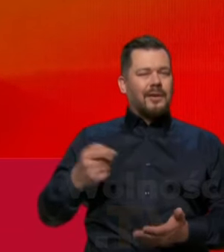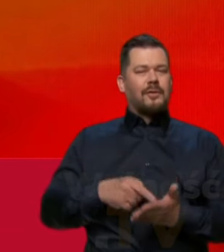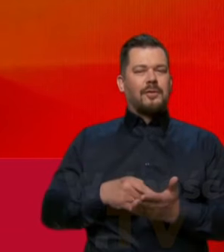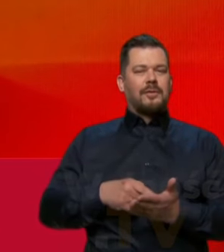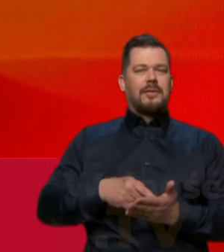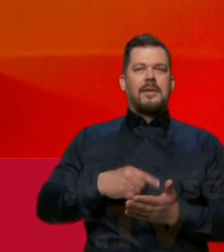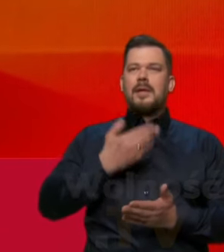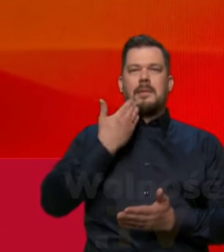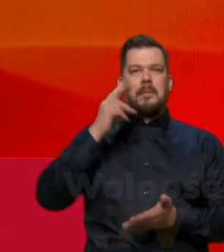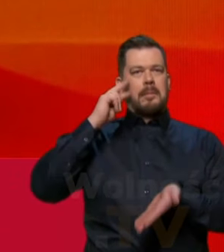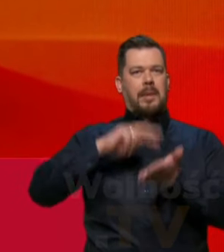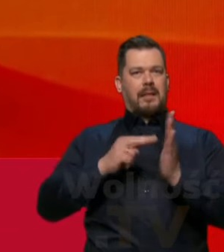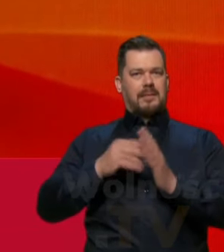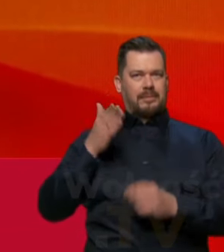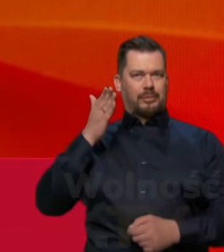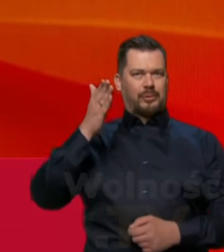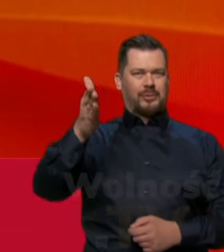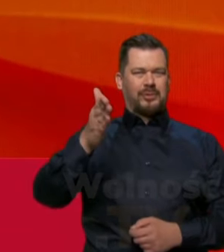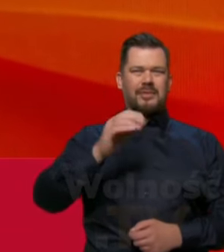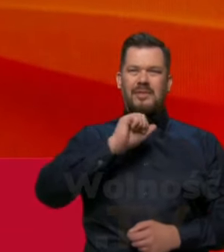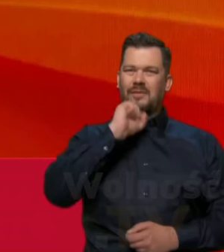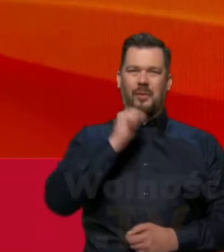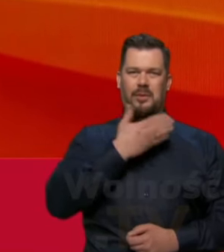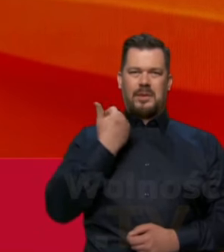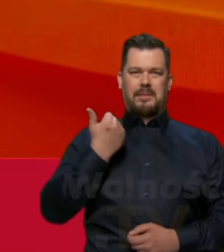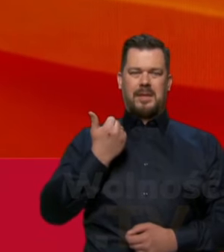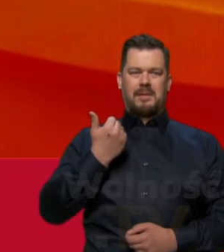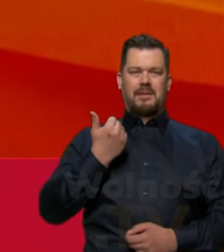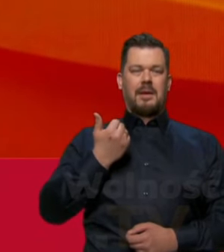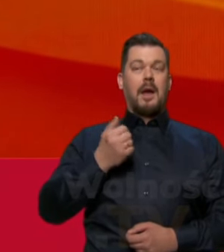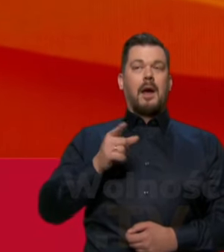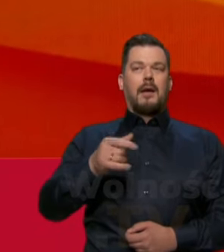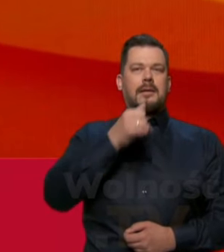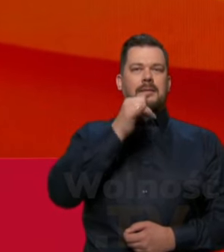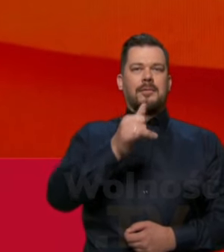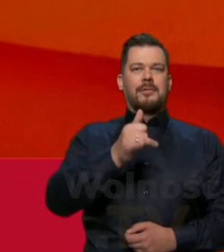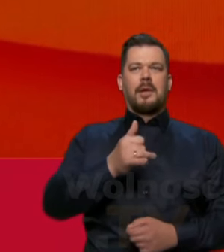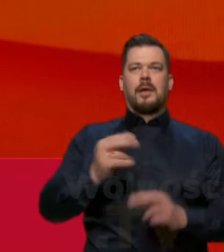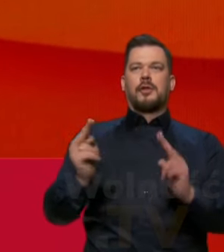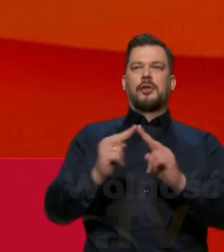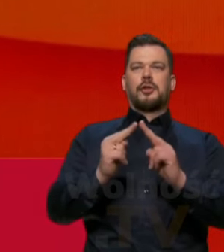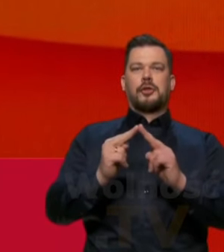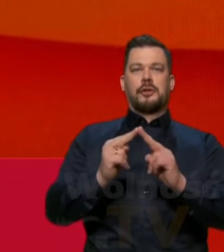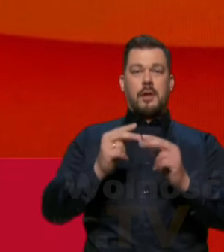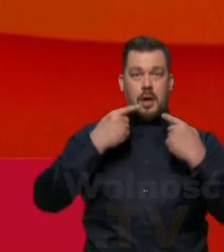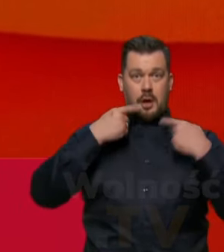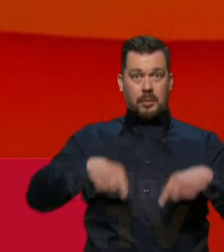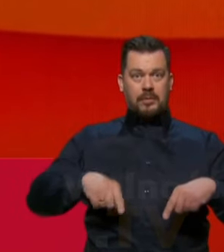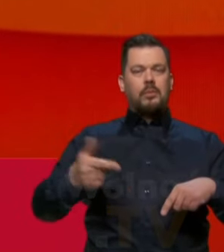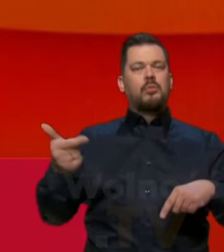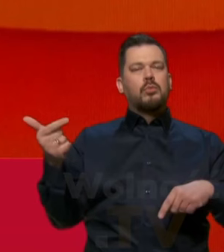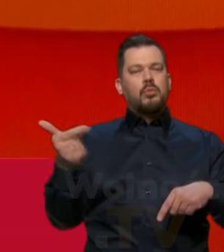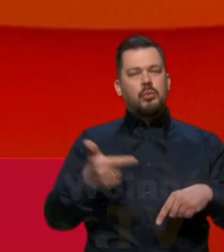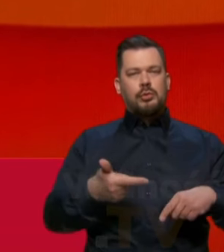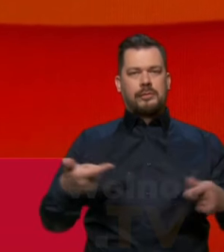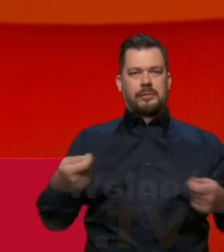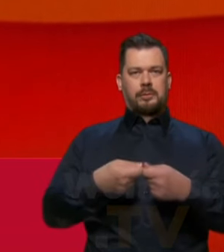planowanie strategiczne, którego nie ma, a tego nie da się robić w sposób odpowiedzialny bez współpracy